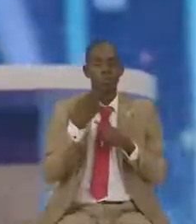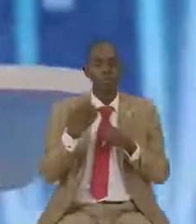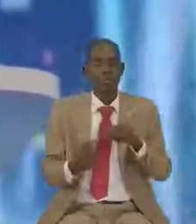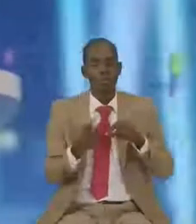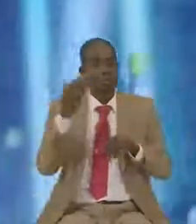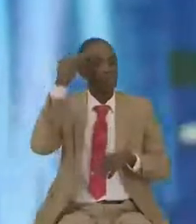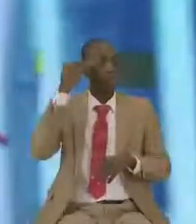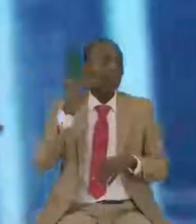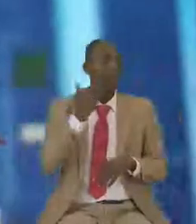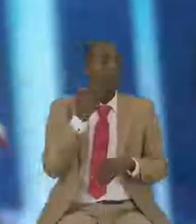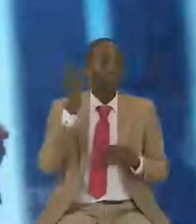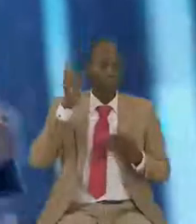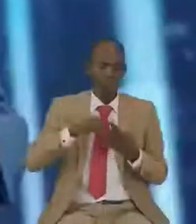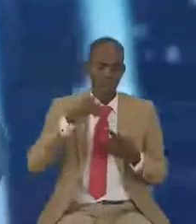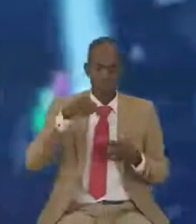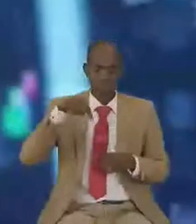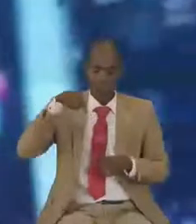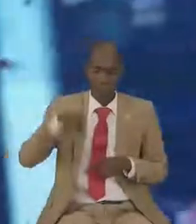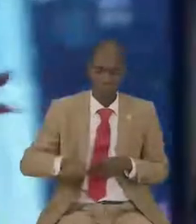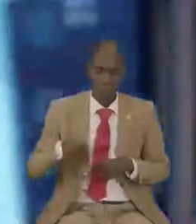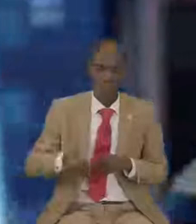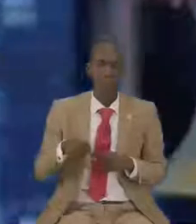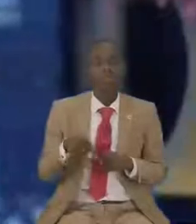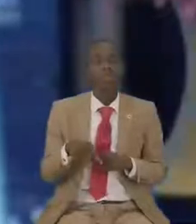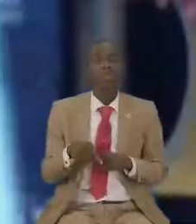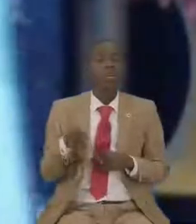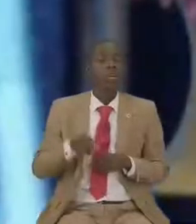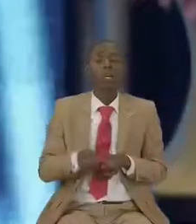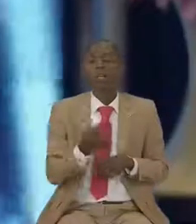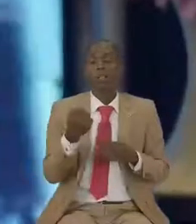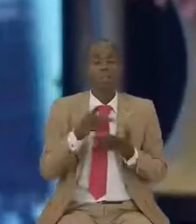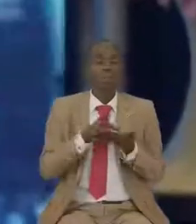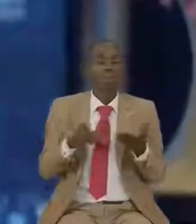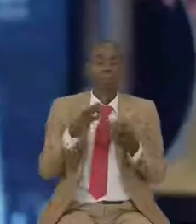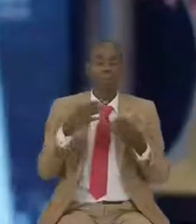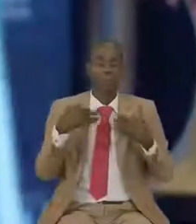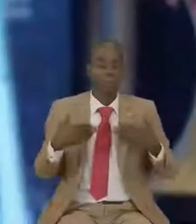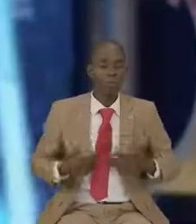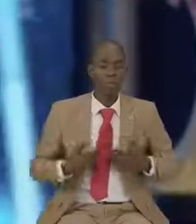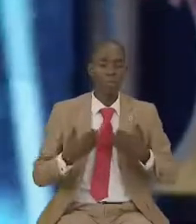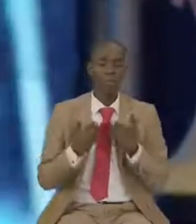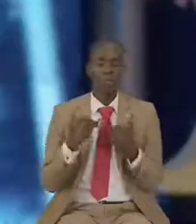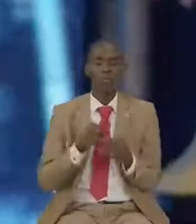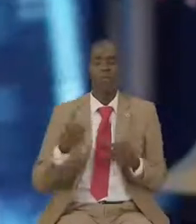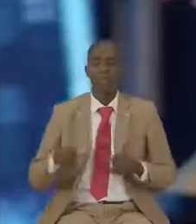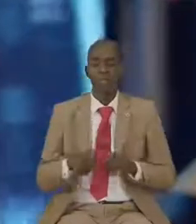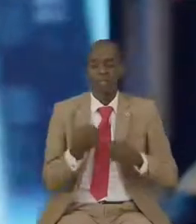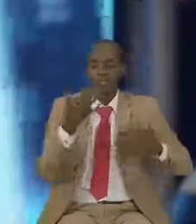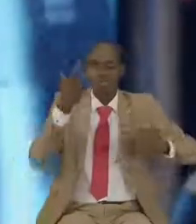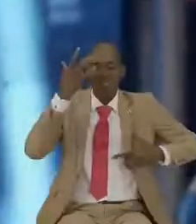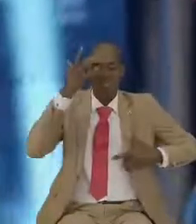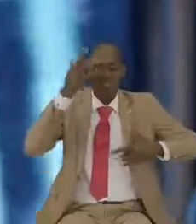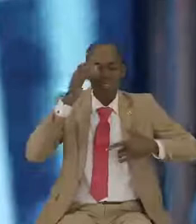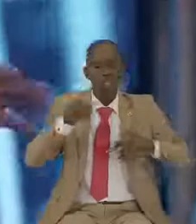Manifeste ta puissance de la tête jusqu'au bout des orteils, toute partie du